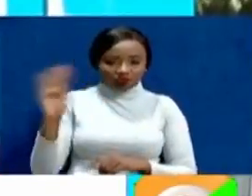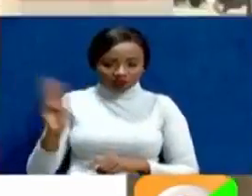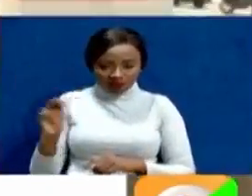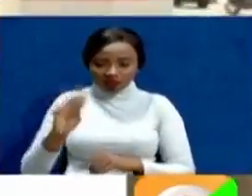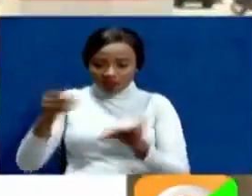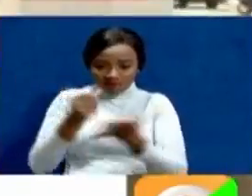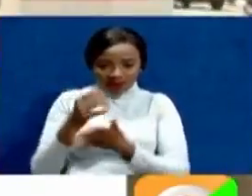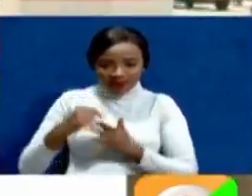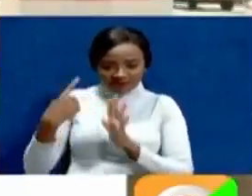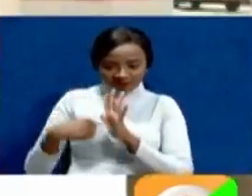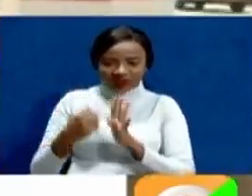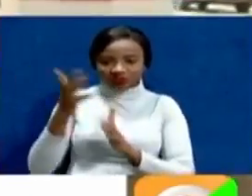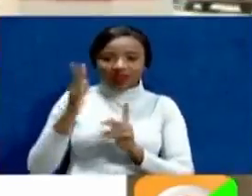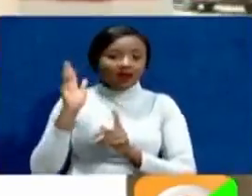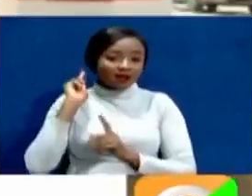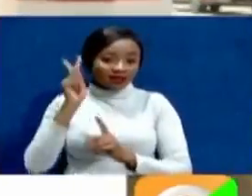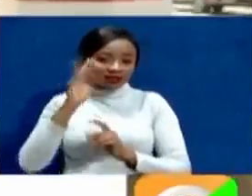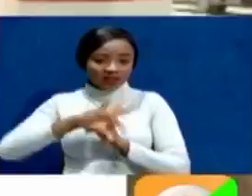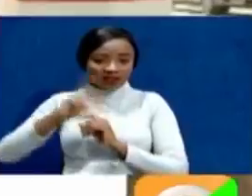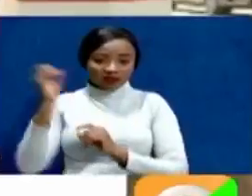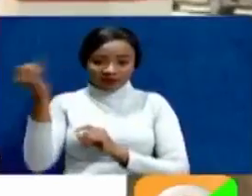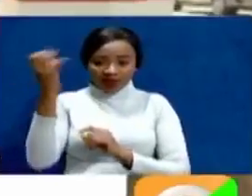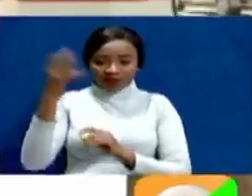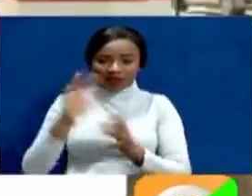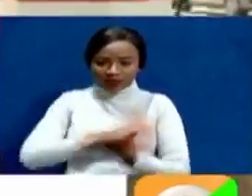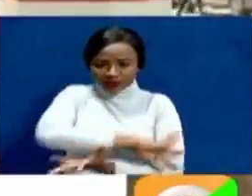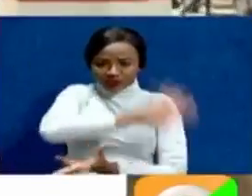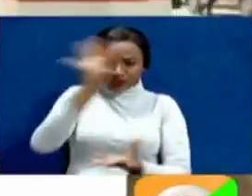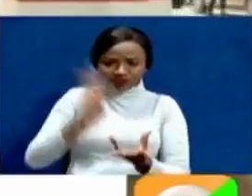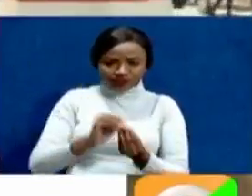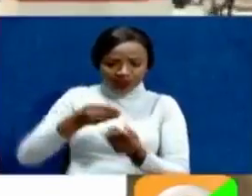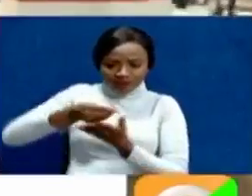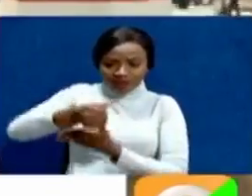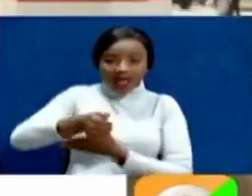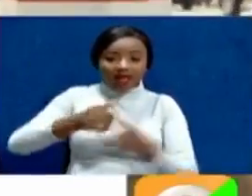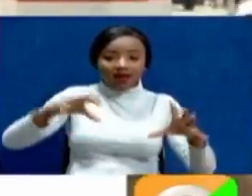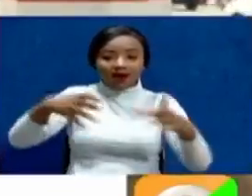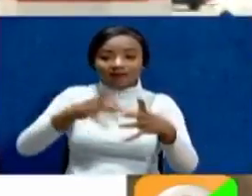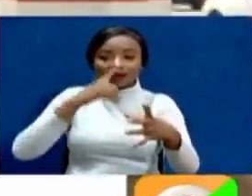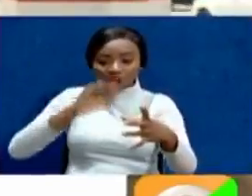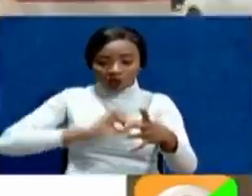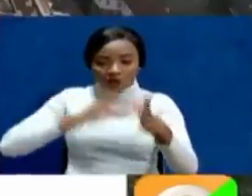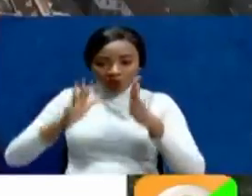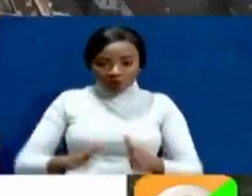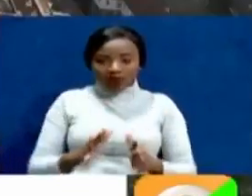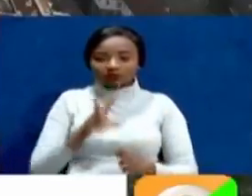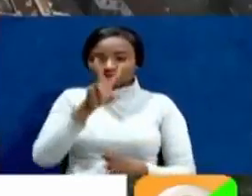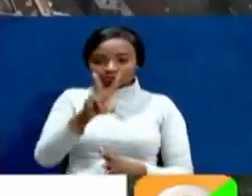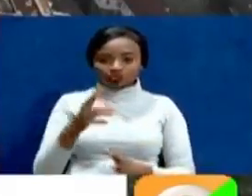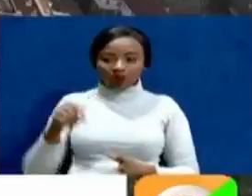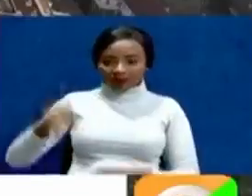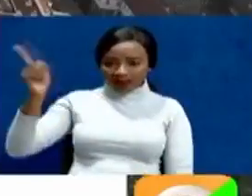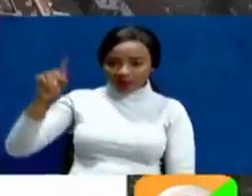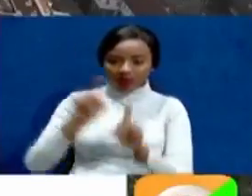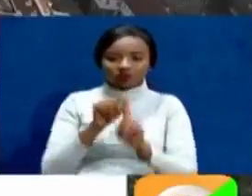matibabu pamoja na kandarasi nyingine ya ambulensi. Pesa hizo zililipwa kampuni zinazomilikiwa na wasusi wawili jijini Nairobi na